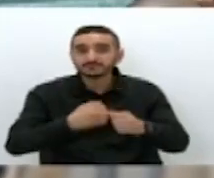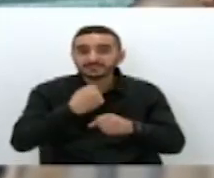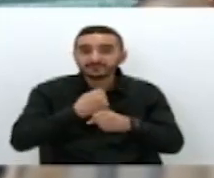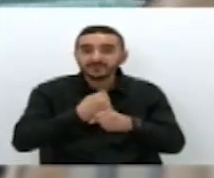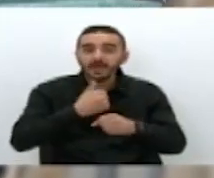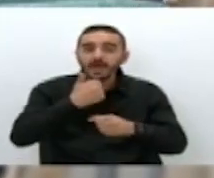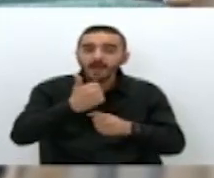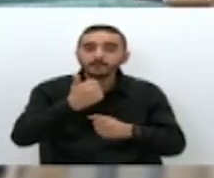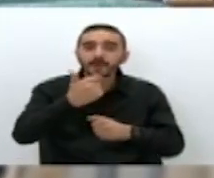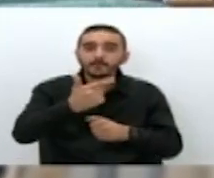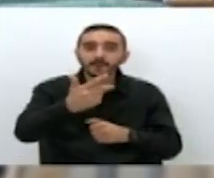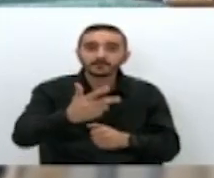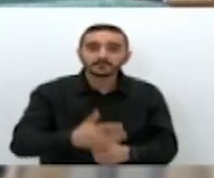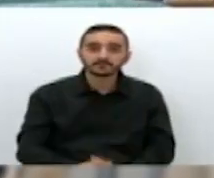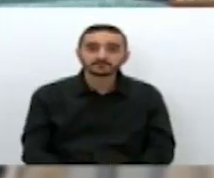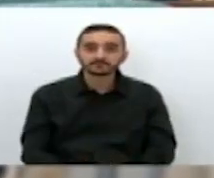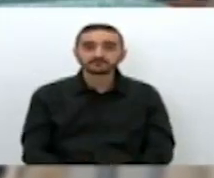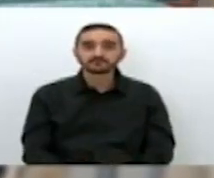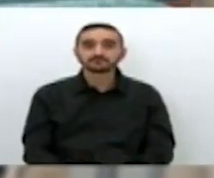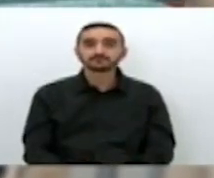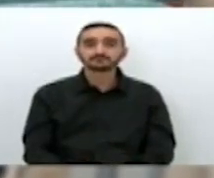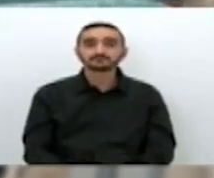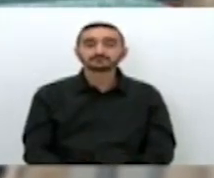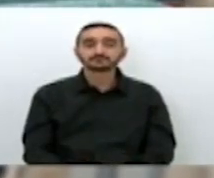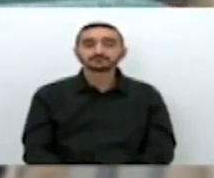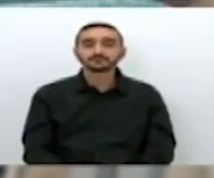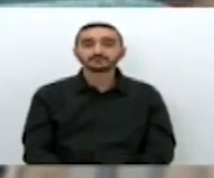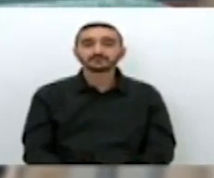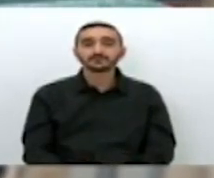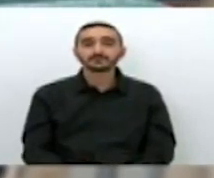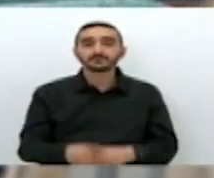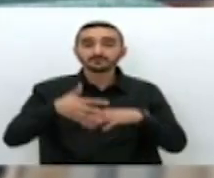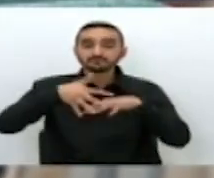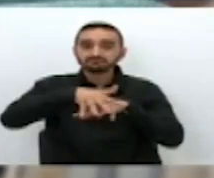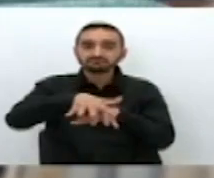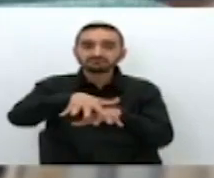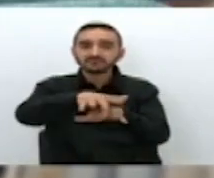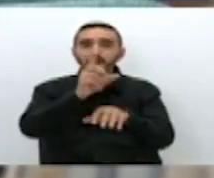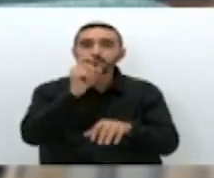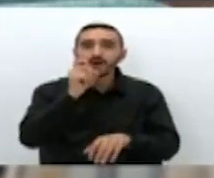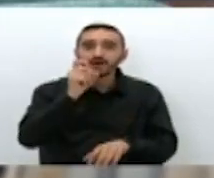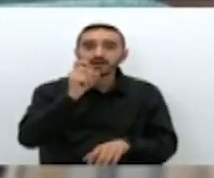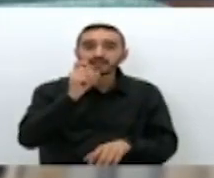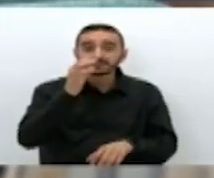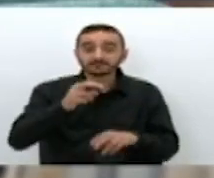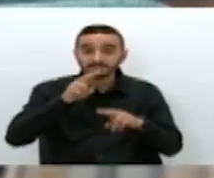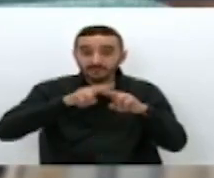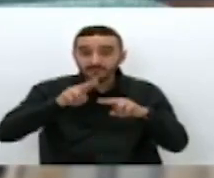اخرى لازم ننقد هذا والمجاري تاع المياه لازم نصحوا الاوديه ويكون في عمل على مستوى الاودي هذ